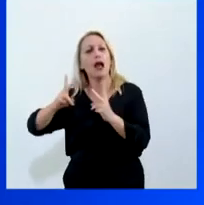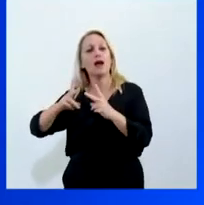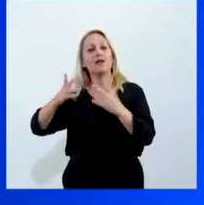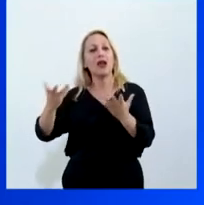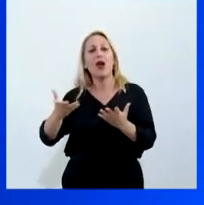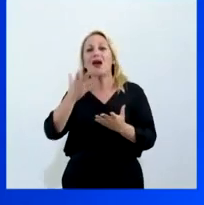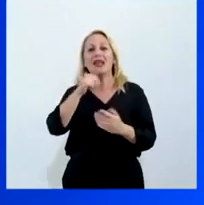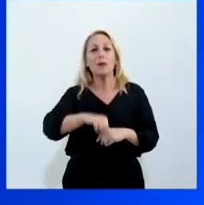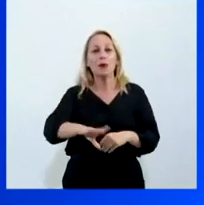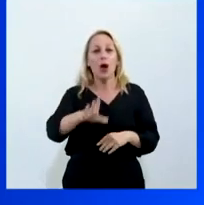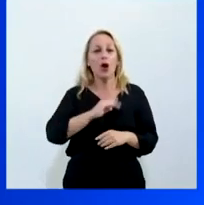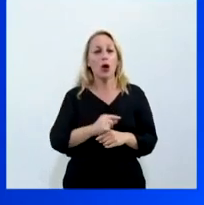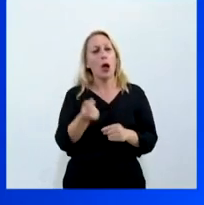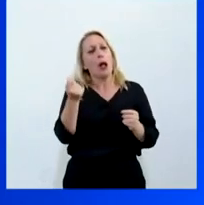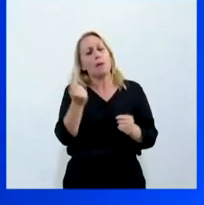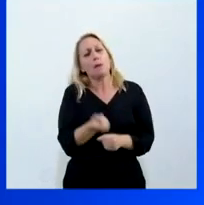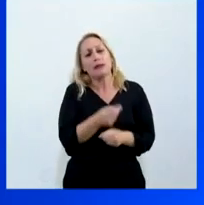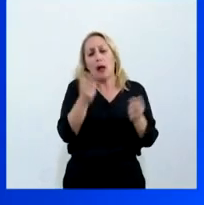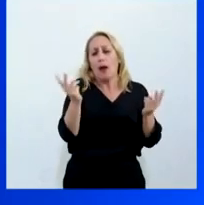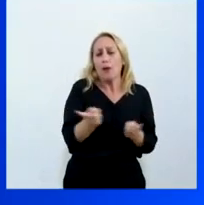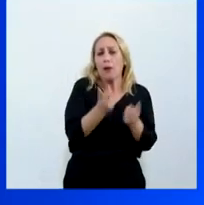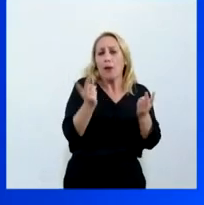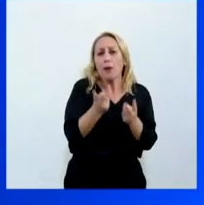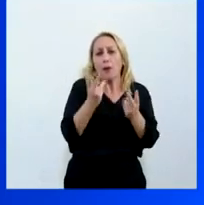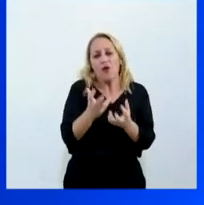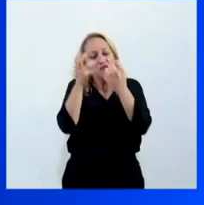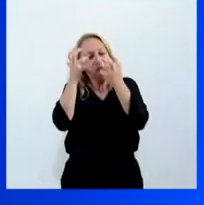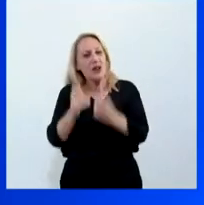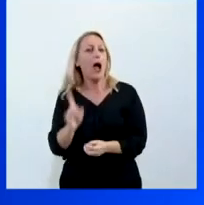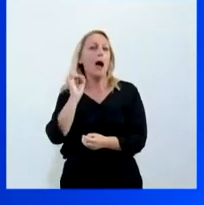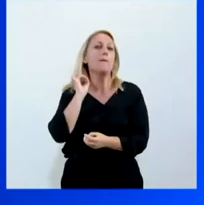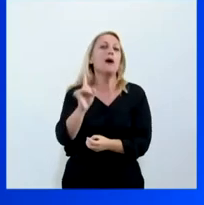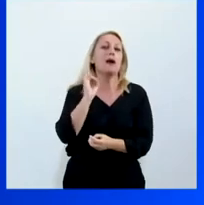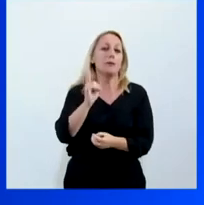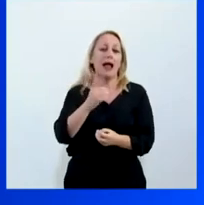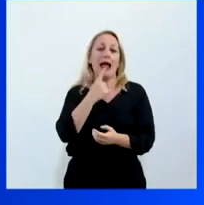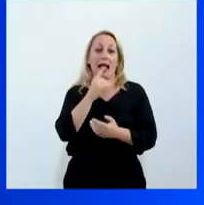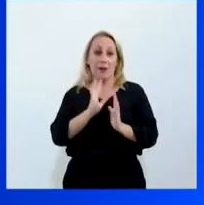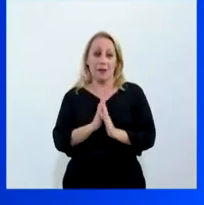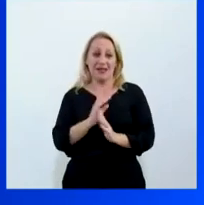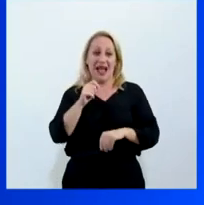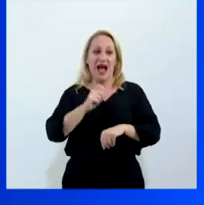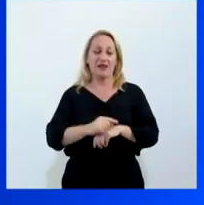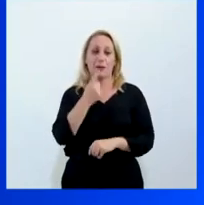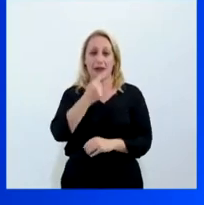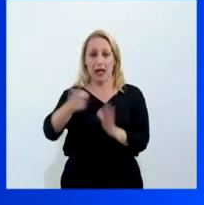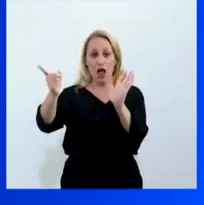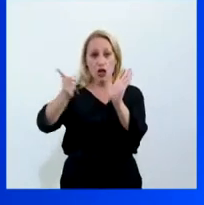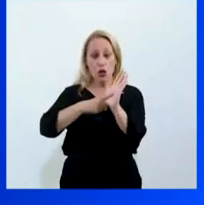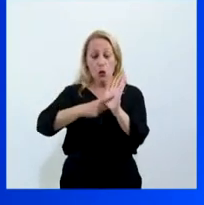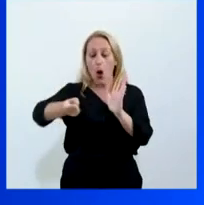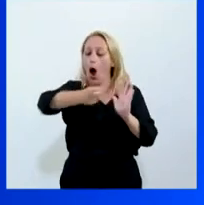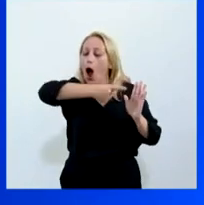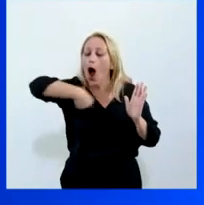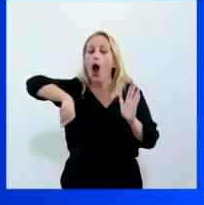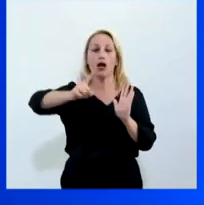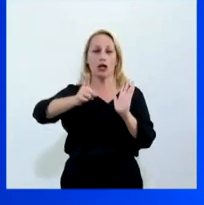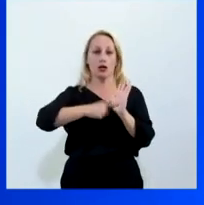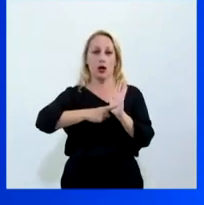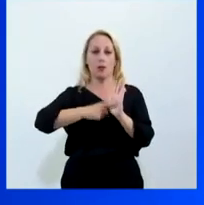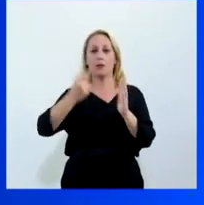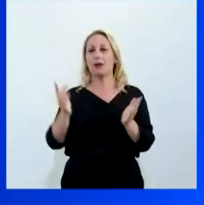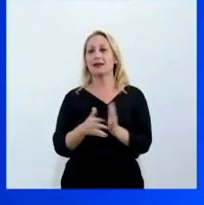της παρανομίας, μικρής, μεσαίας και μεγάλης. Διότι το νομιμότητα παντού για μένα δεν είναι απλά ένα κενό σύνθημα. Νομίζω ότι είναι ένα αίτημα των